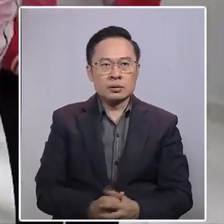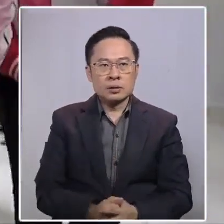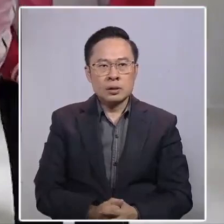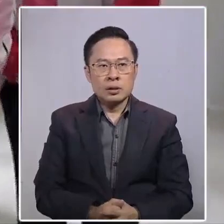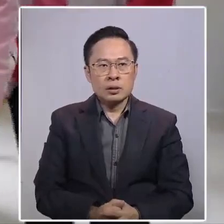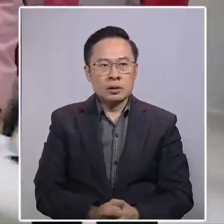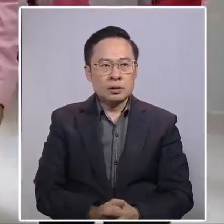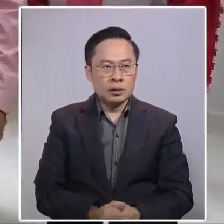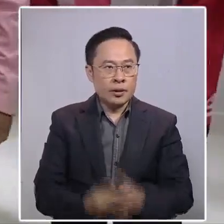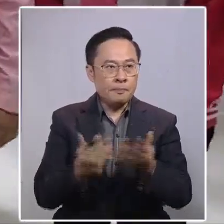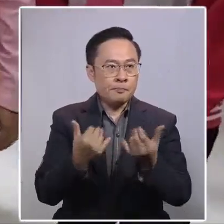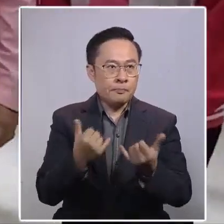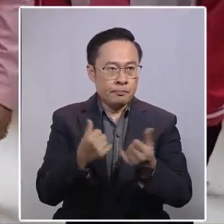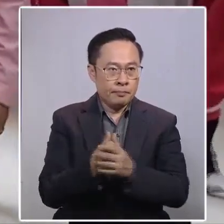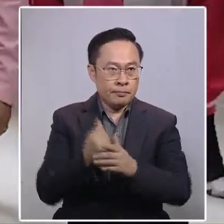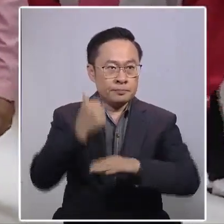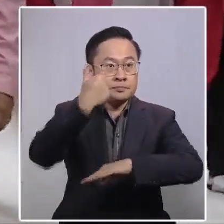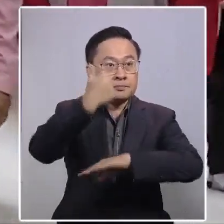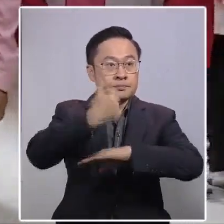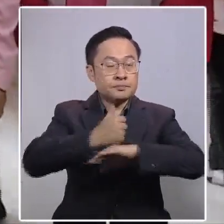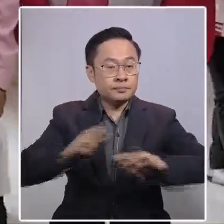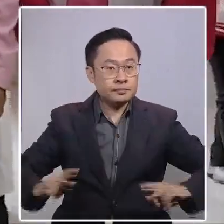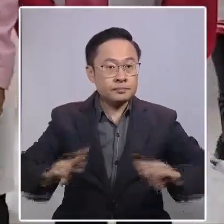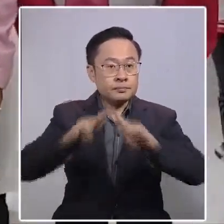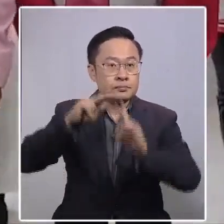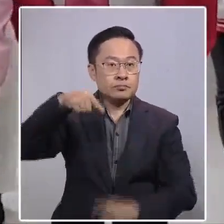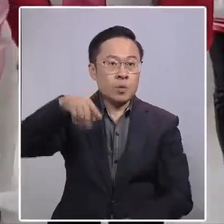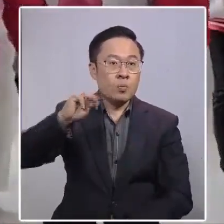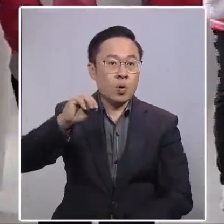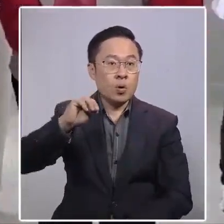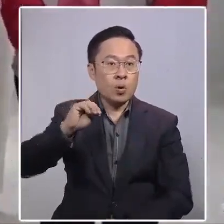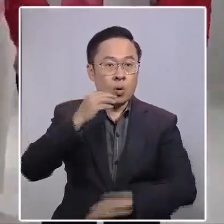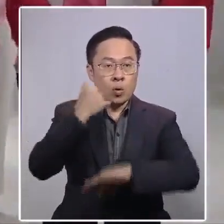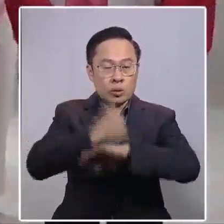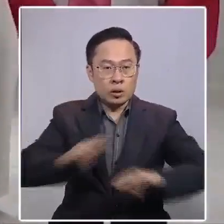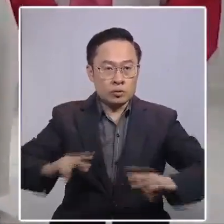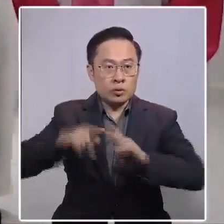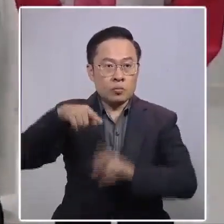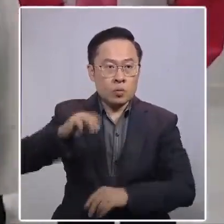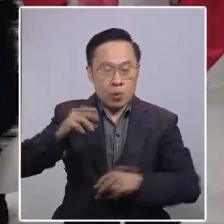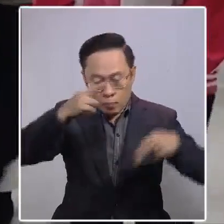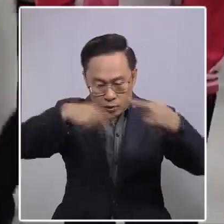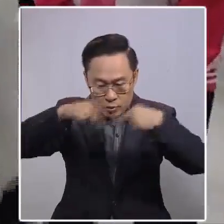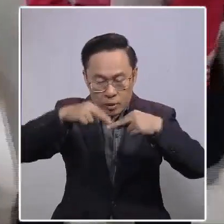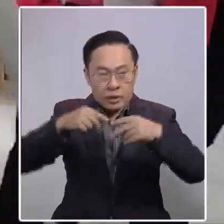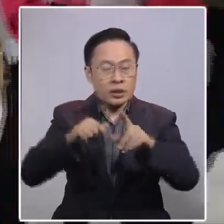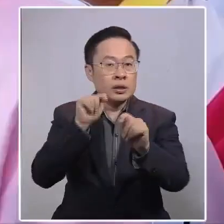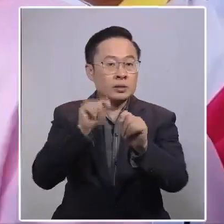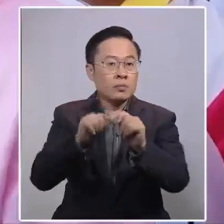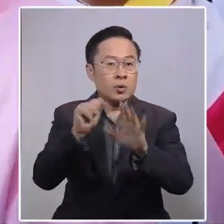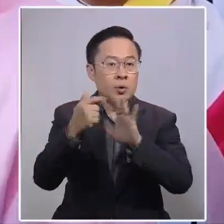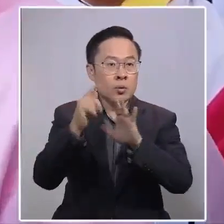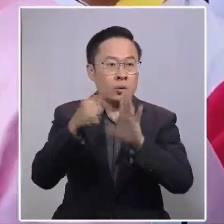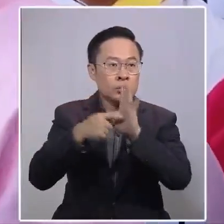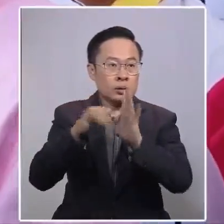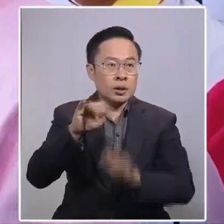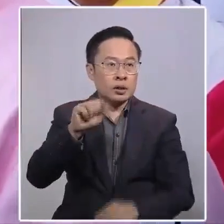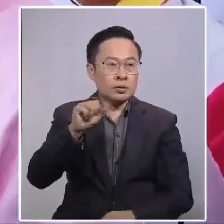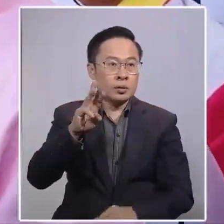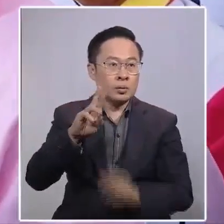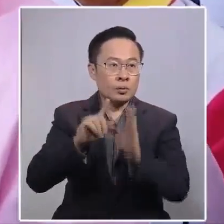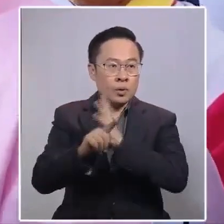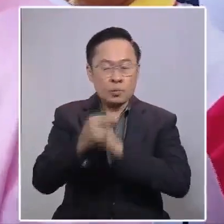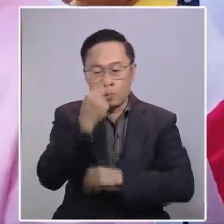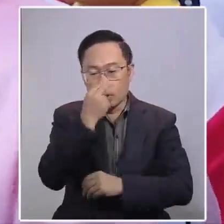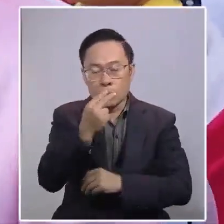นายวราวุฒิศิลปะอาชารัฐมนตรีว่าการกระทรวงพัฒนาสังคมและความมั่นคงของมนุษย์ลงพื้นที่ตำบลอุทัยสวรรค์อำเภอนากลางเพื่อติดต